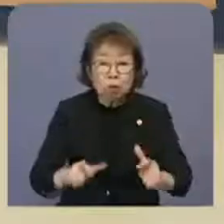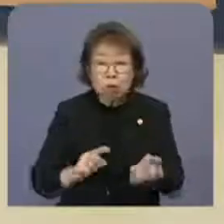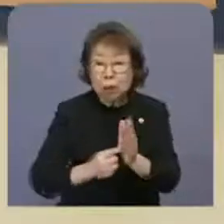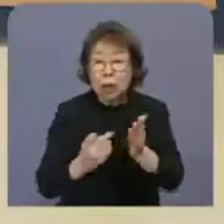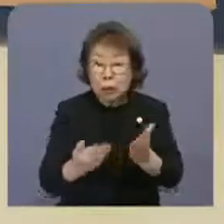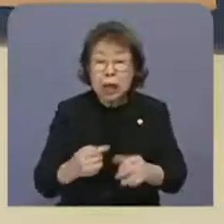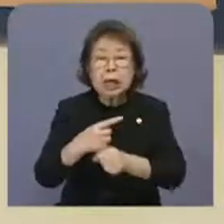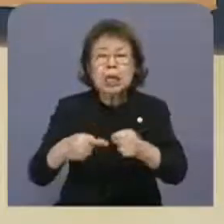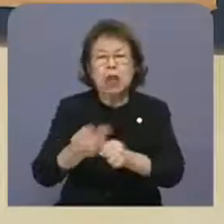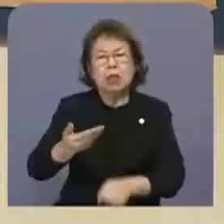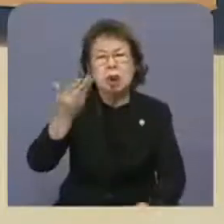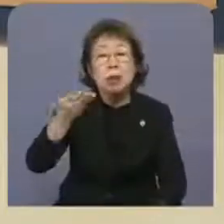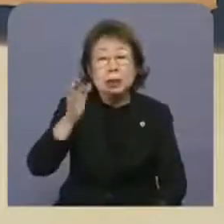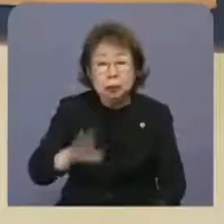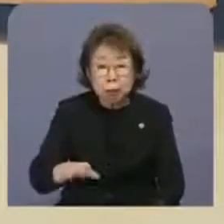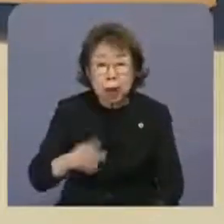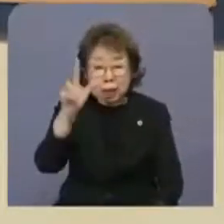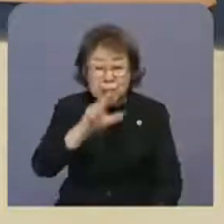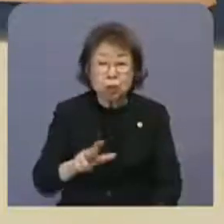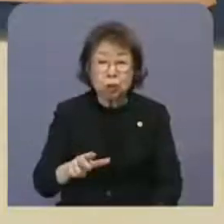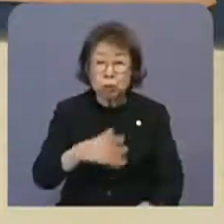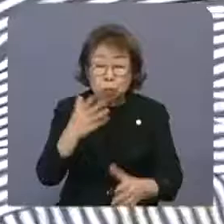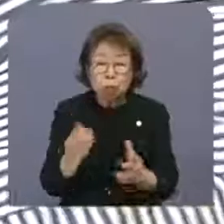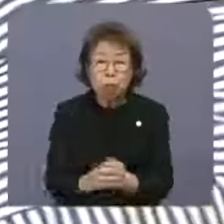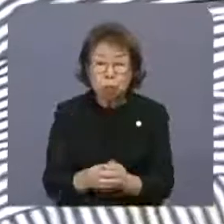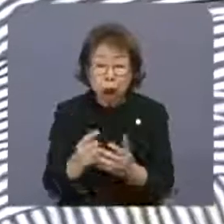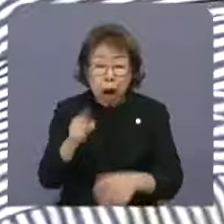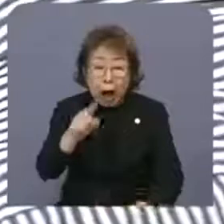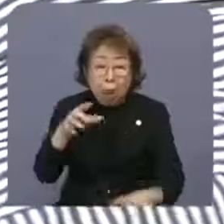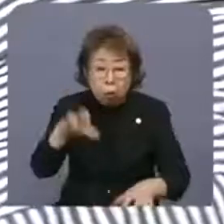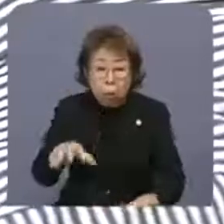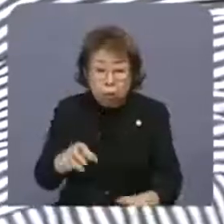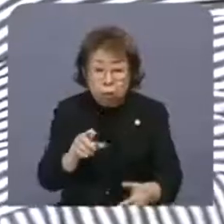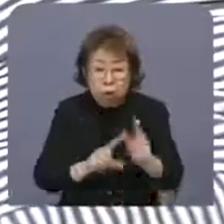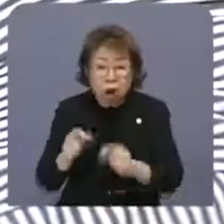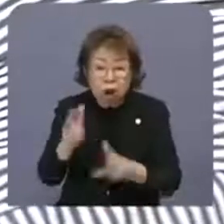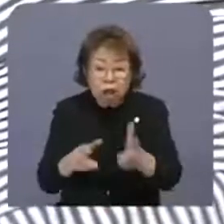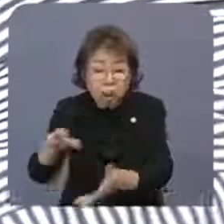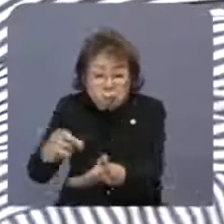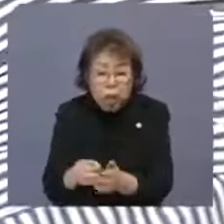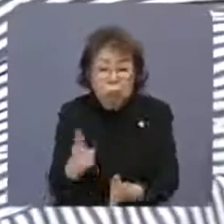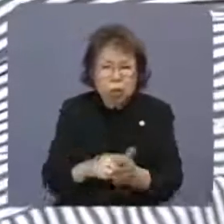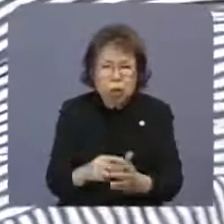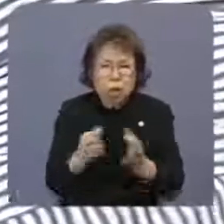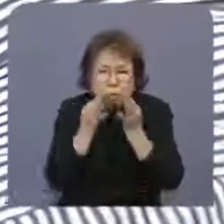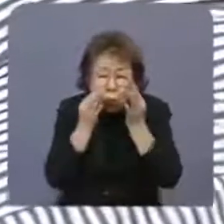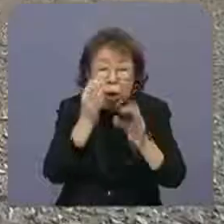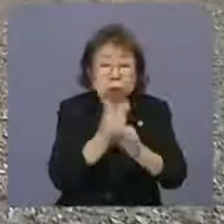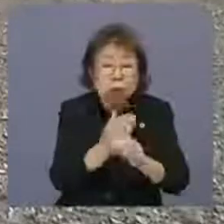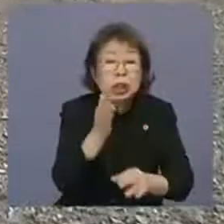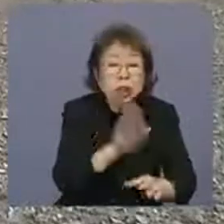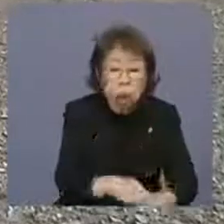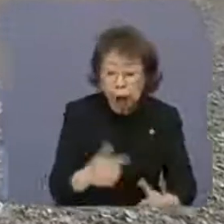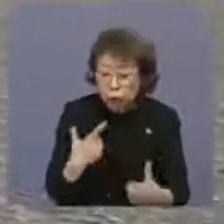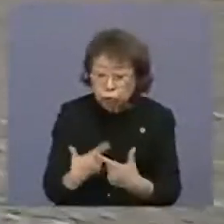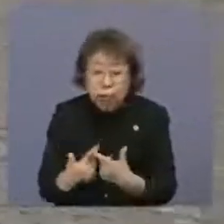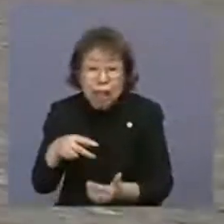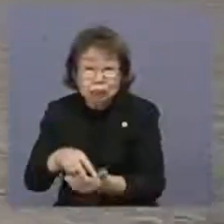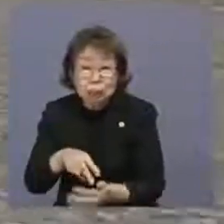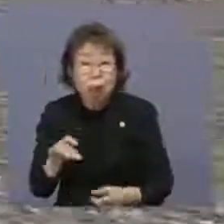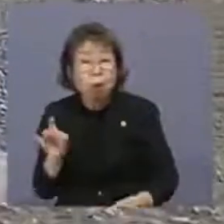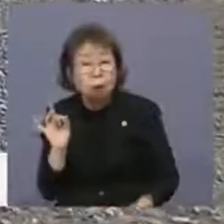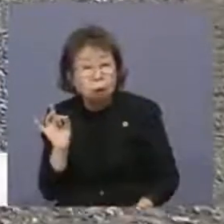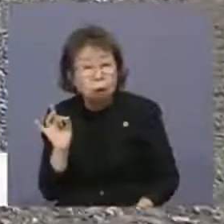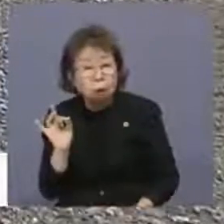온지 이 전혀 전국 자치단체 가 한 곳에 기업이라도 더 유치하기 위해 애쓰는 요즘 부산시가 손을